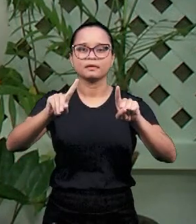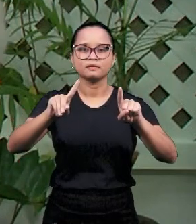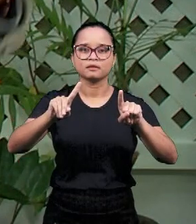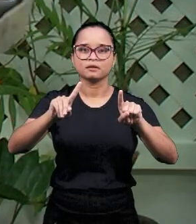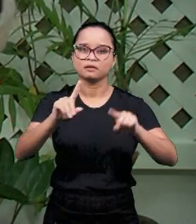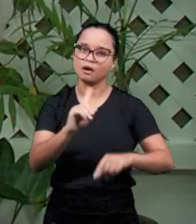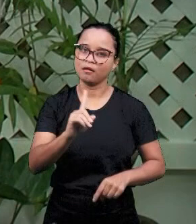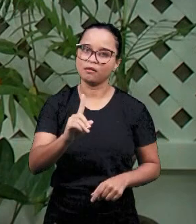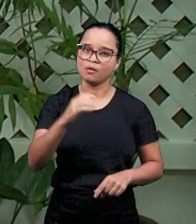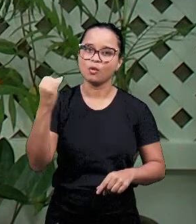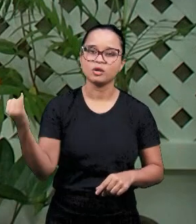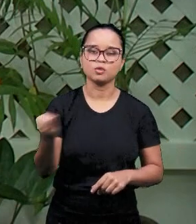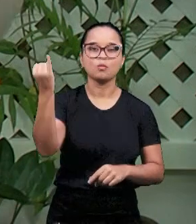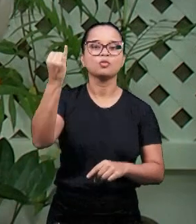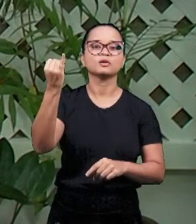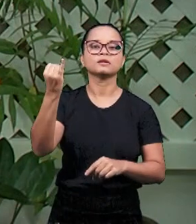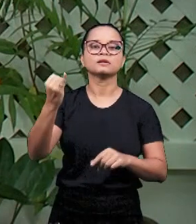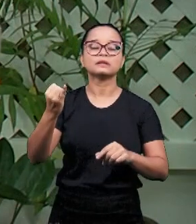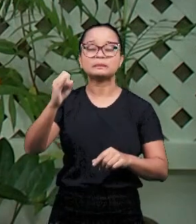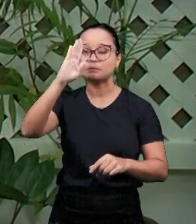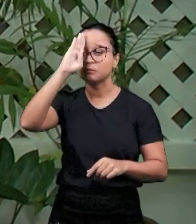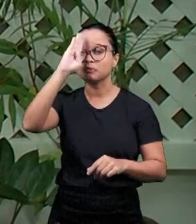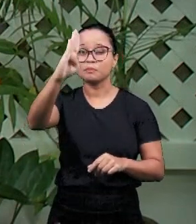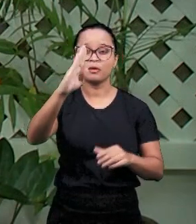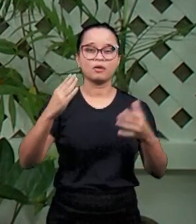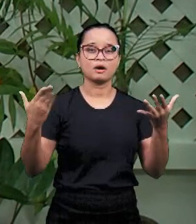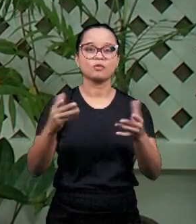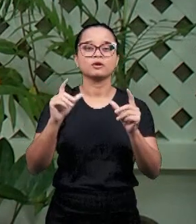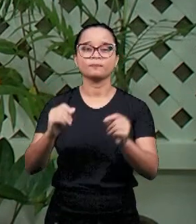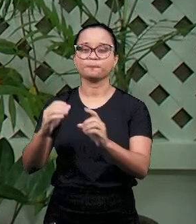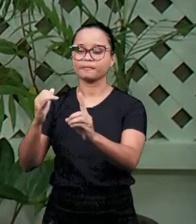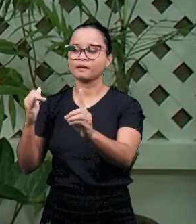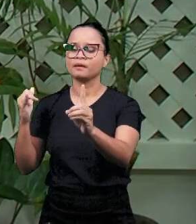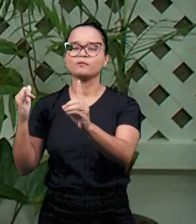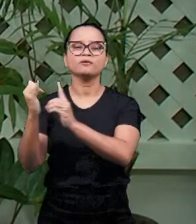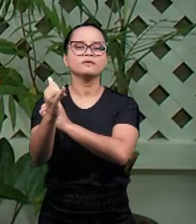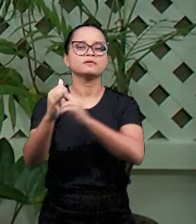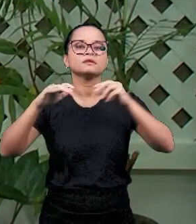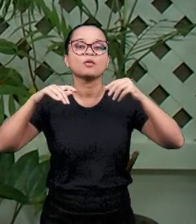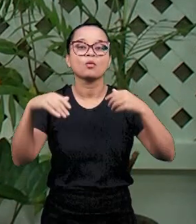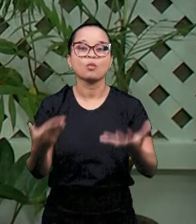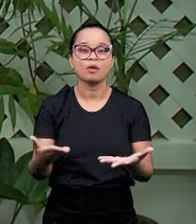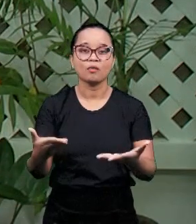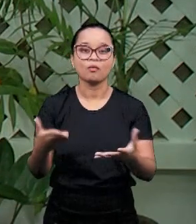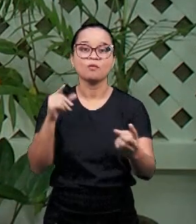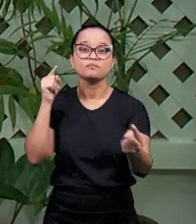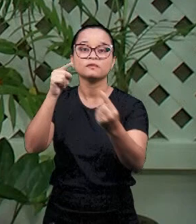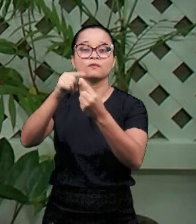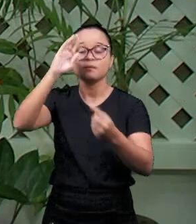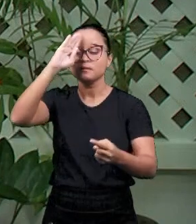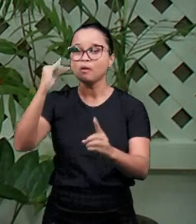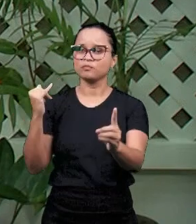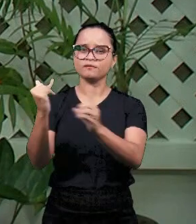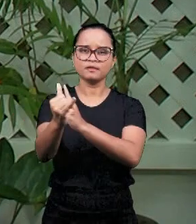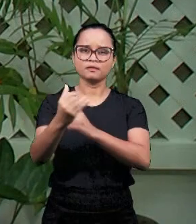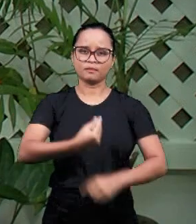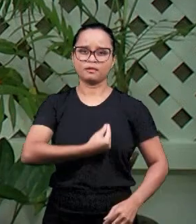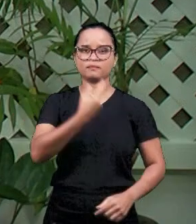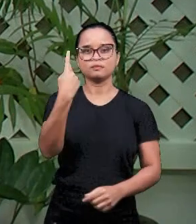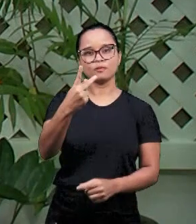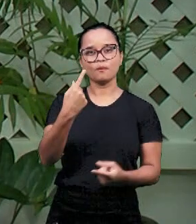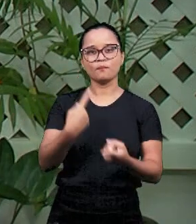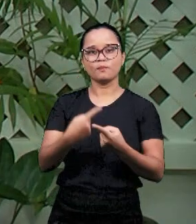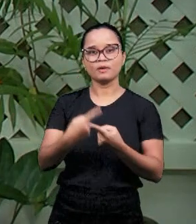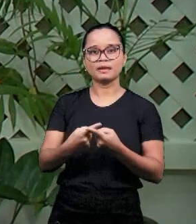maintenant, c'est de savoir quel est le message prophétique qui sera pour vous. Pourquoi? Parce que la